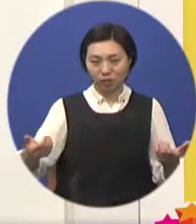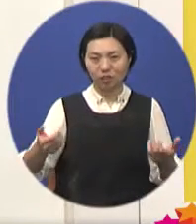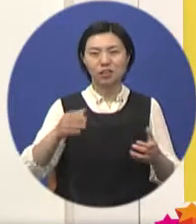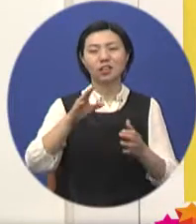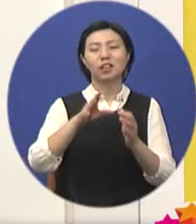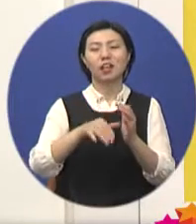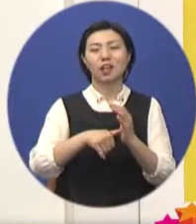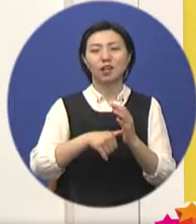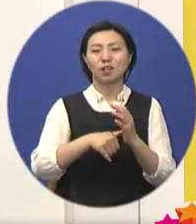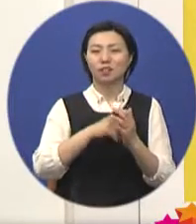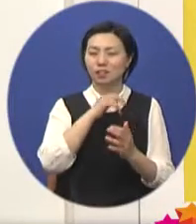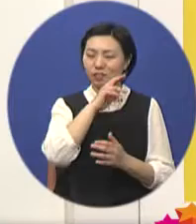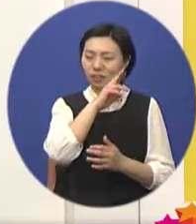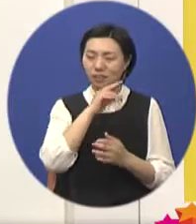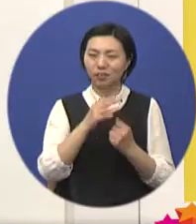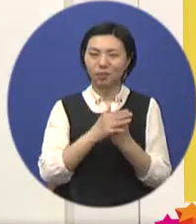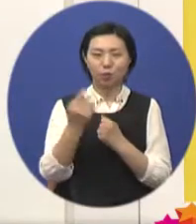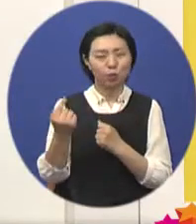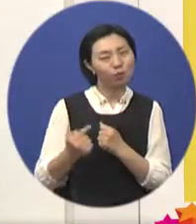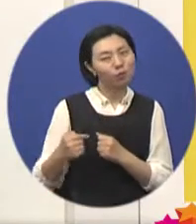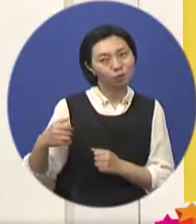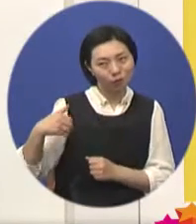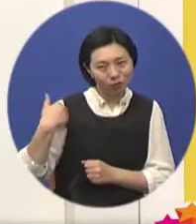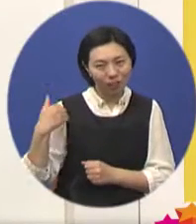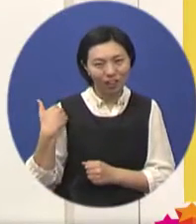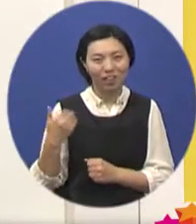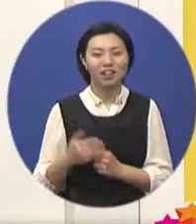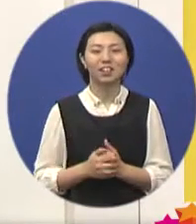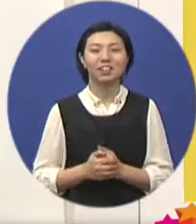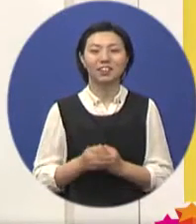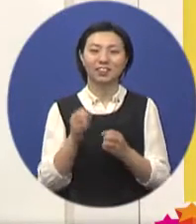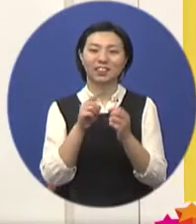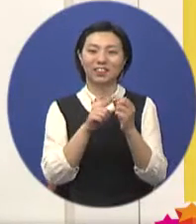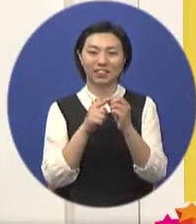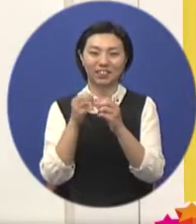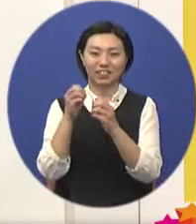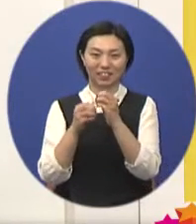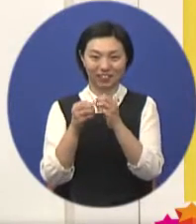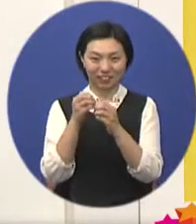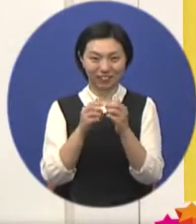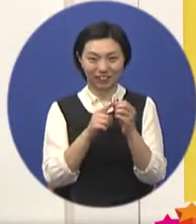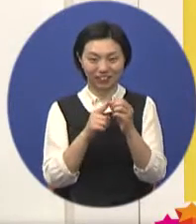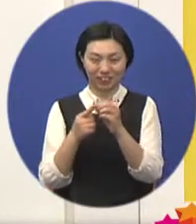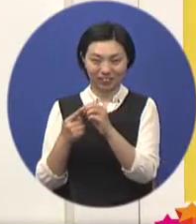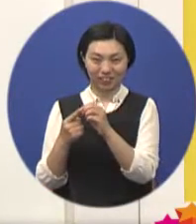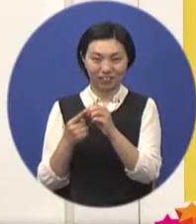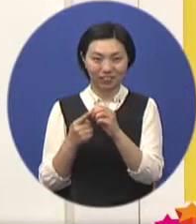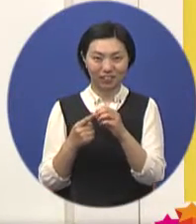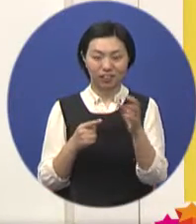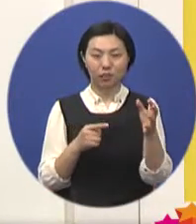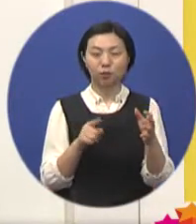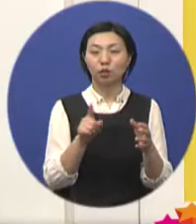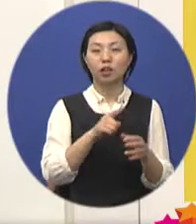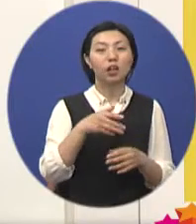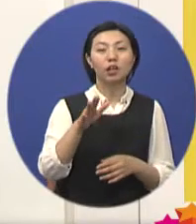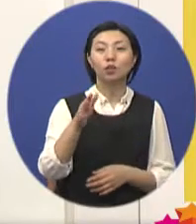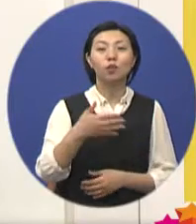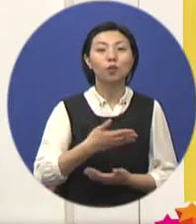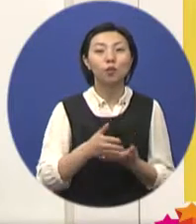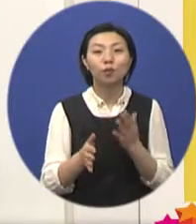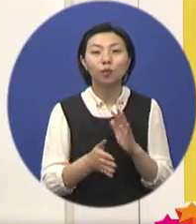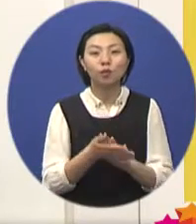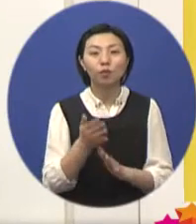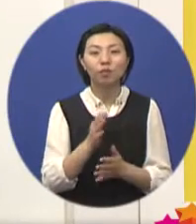하수상하니 얼똥말똥하여라. 이야, 어머니, 멋집니다. 산천은 이거 하되 잉그른 간데 없네. 어즈보